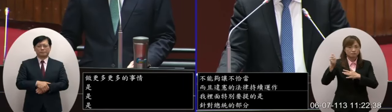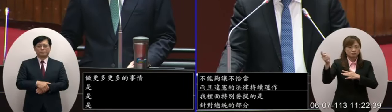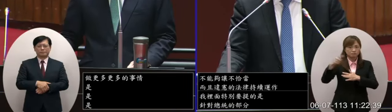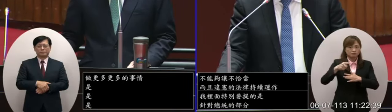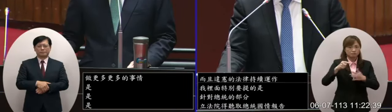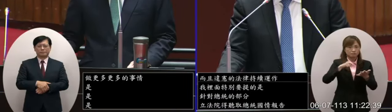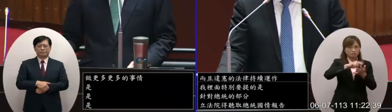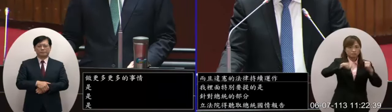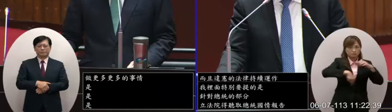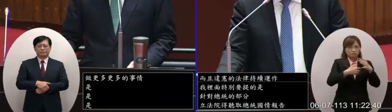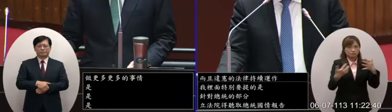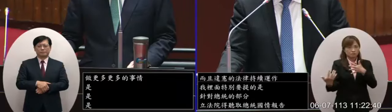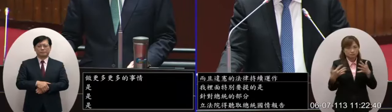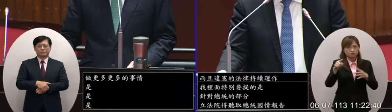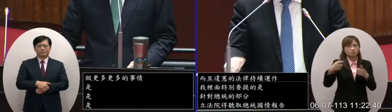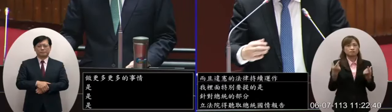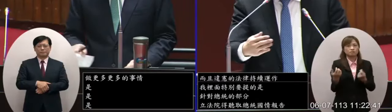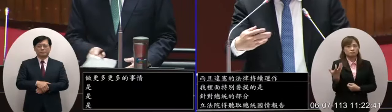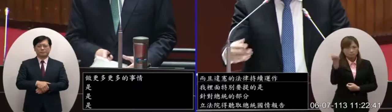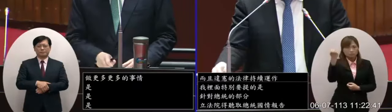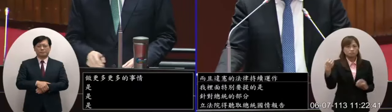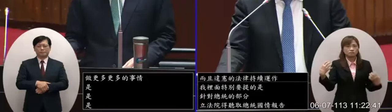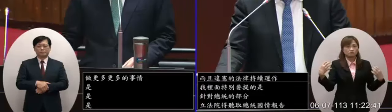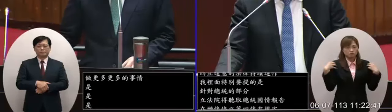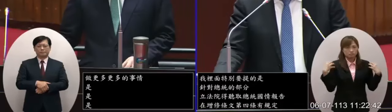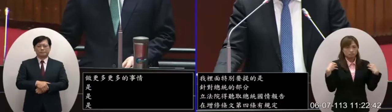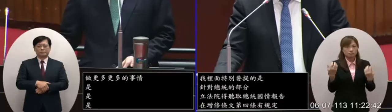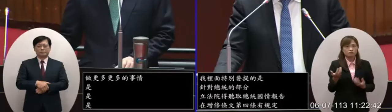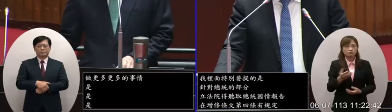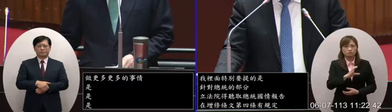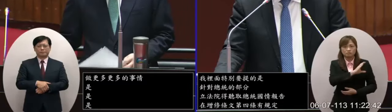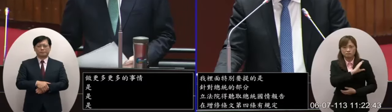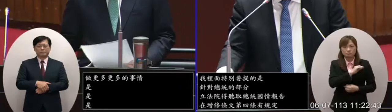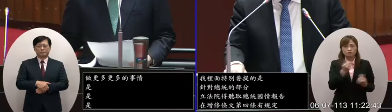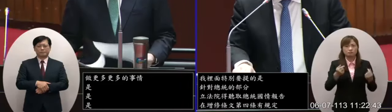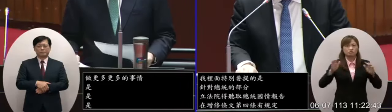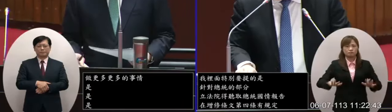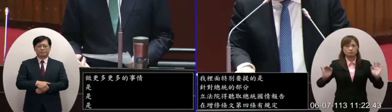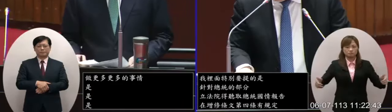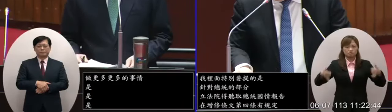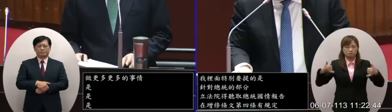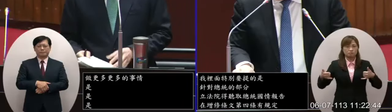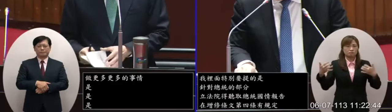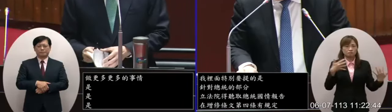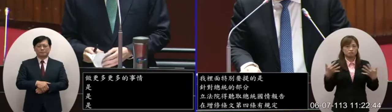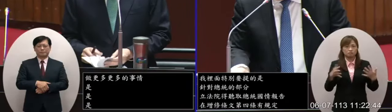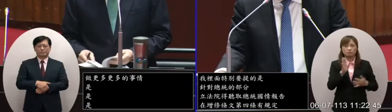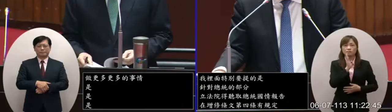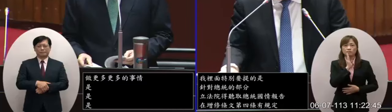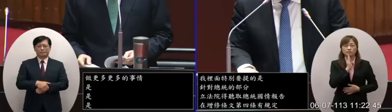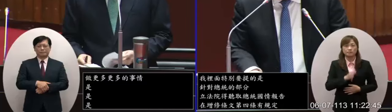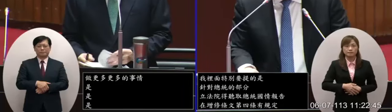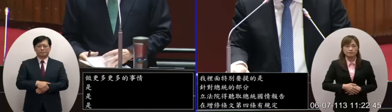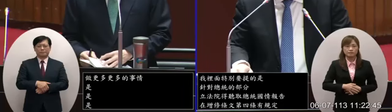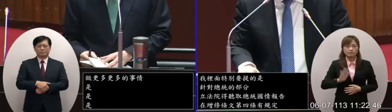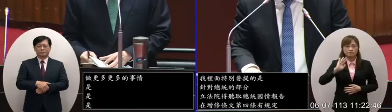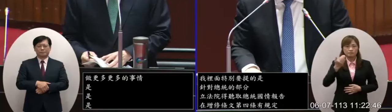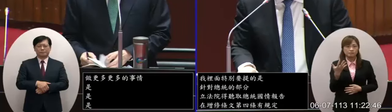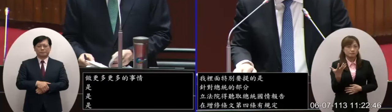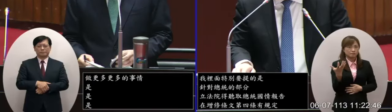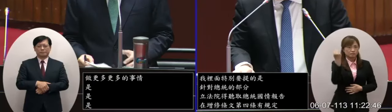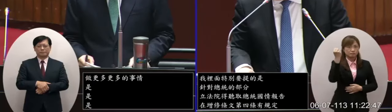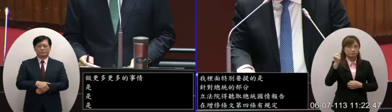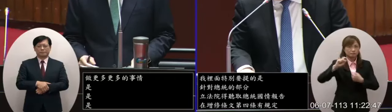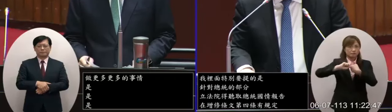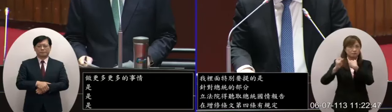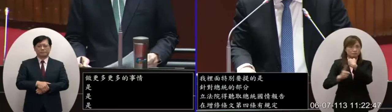也是一个权利跟义务了哈，就像我们今天在质询台上的，那但是在质询刑事法第十五条之